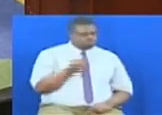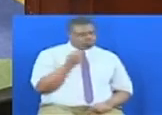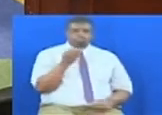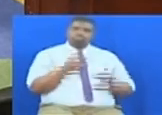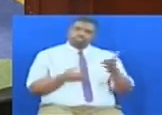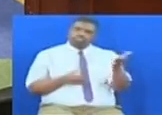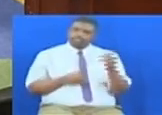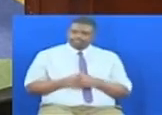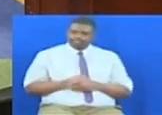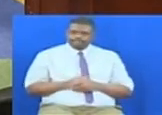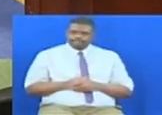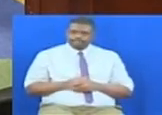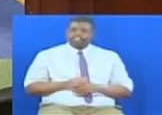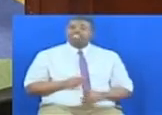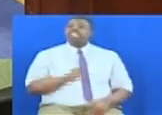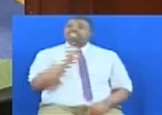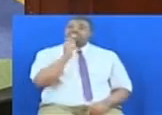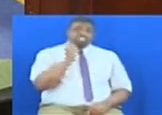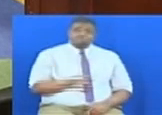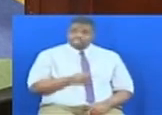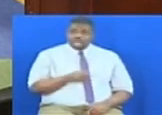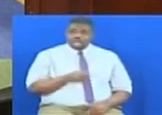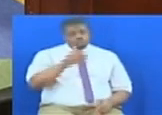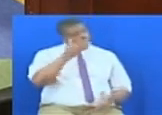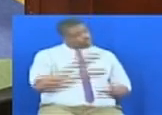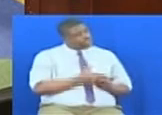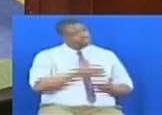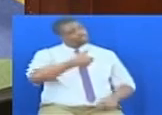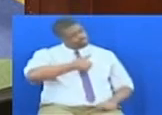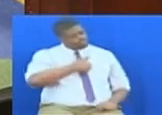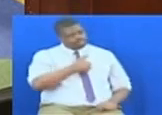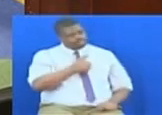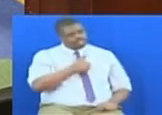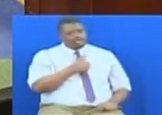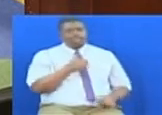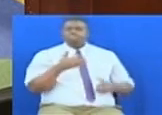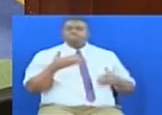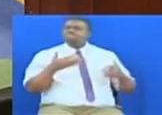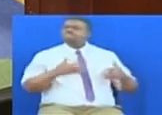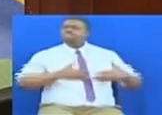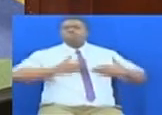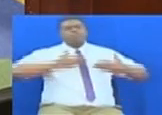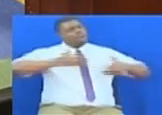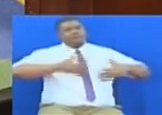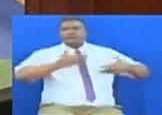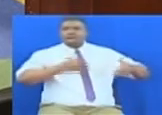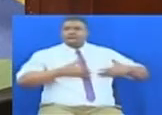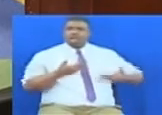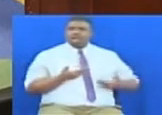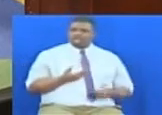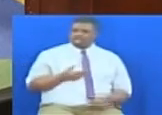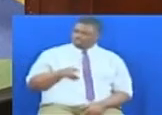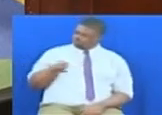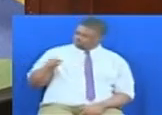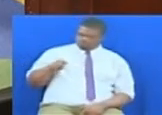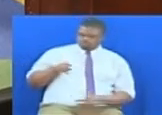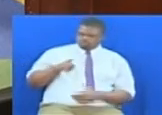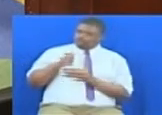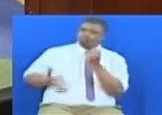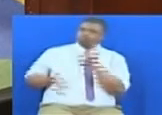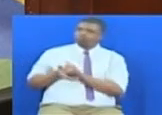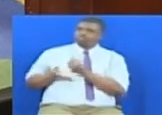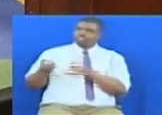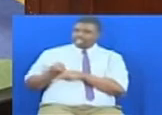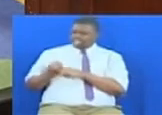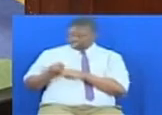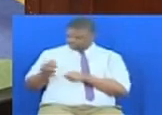hiyo Mheshimiwa Spika, kwa kweli mimi niko na fahari kubwa na Rais Magufuli aliyefanya kazi na